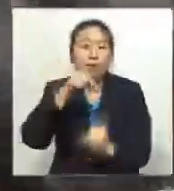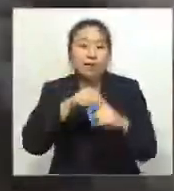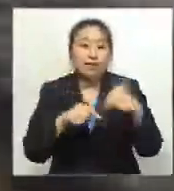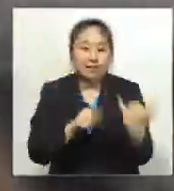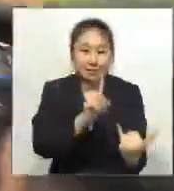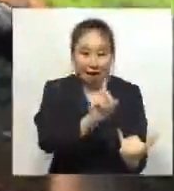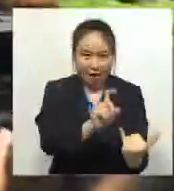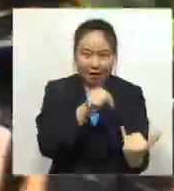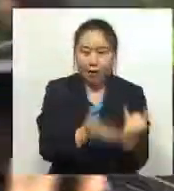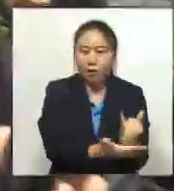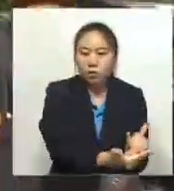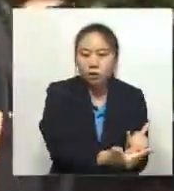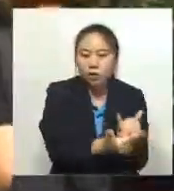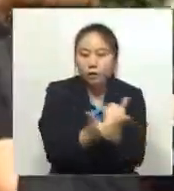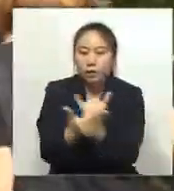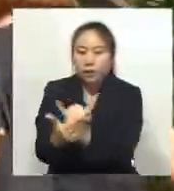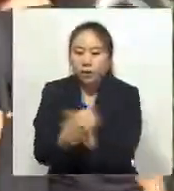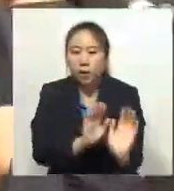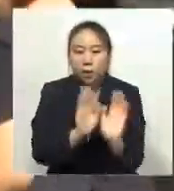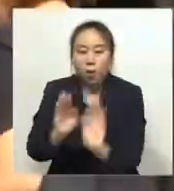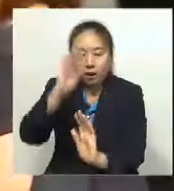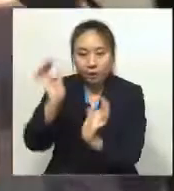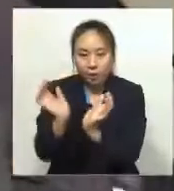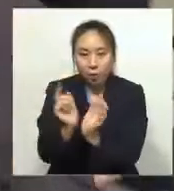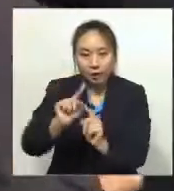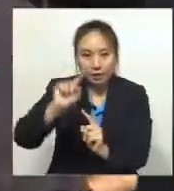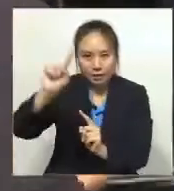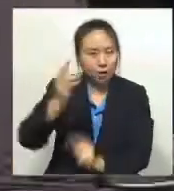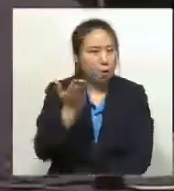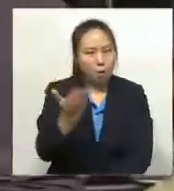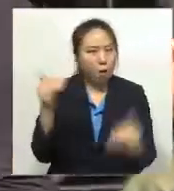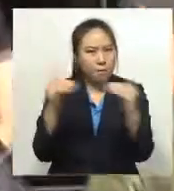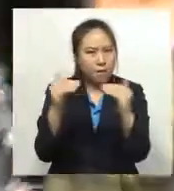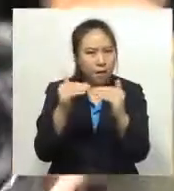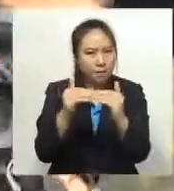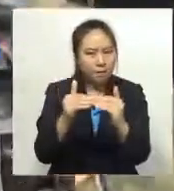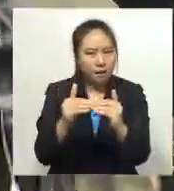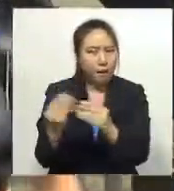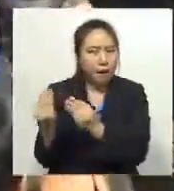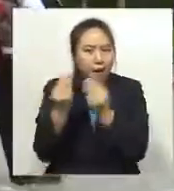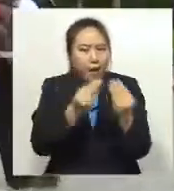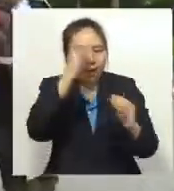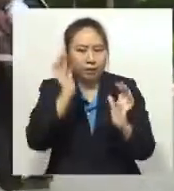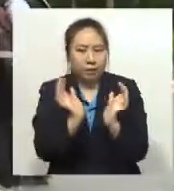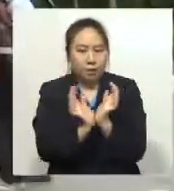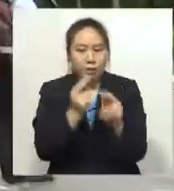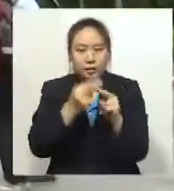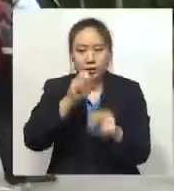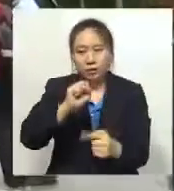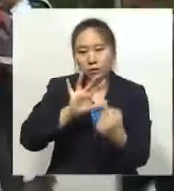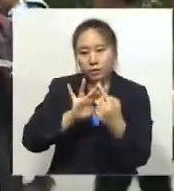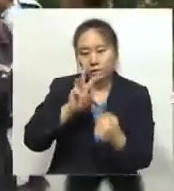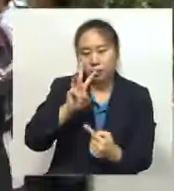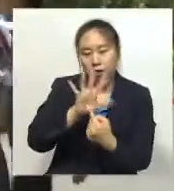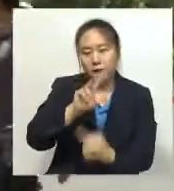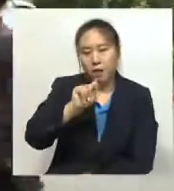คลื่อนลงศพของน้องหญิงไปที่กองบัญชาการตำรวจภูธรภาคหนึ่งเพื่อขอความเป็นธรรมต่อพลตำรวจโทสุวัฒน์แจ้งยอดสุขผู้บัญชาการต